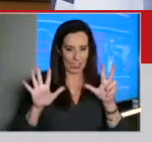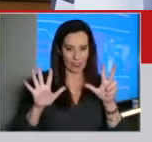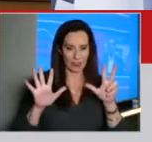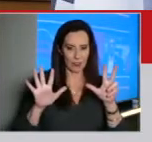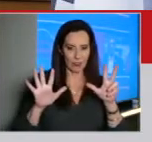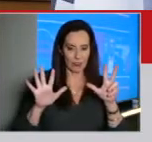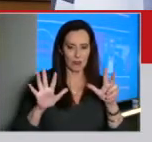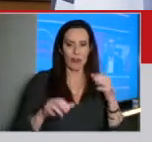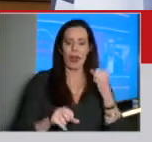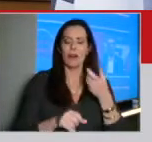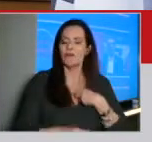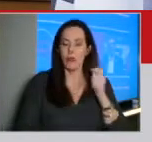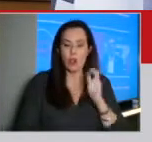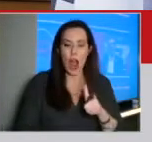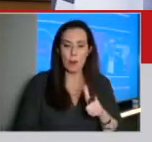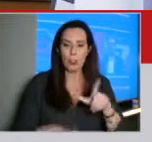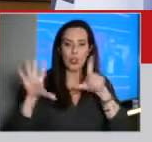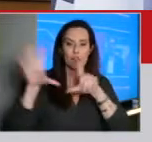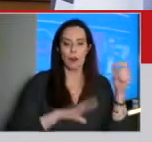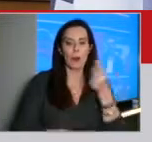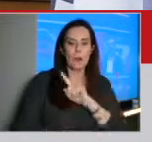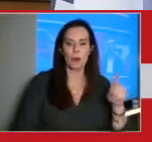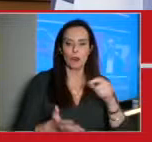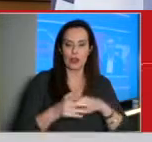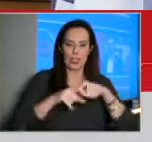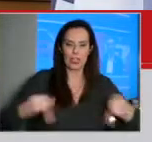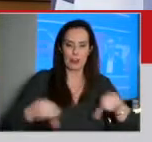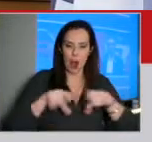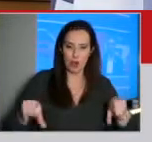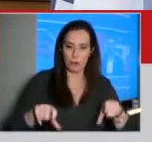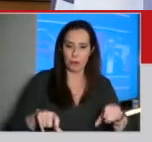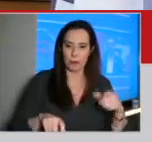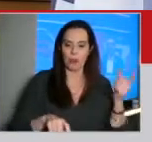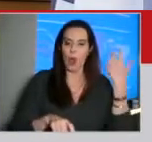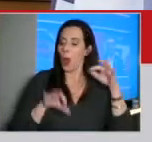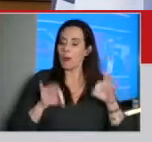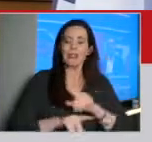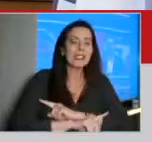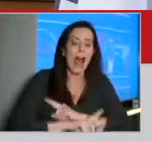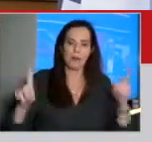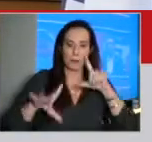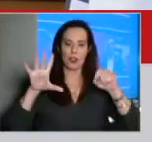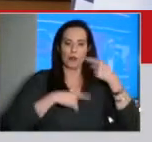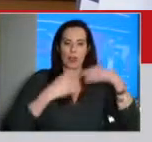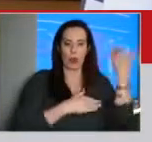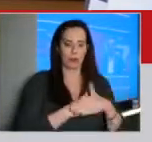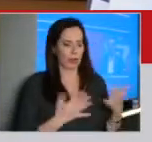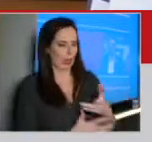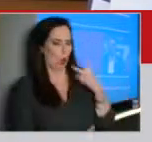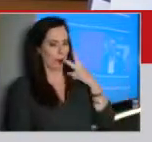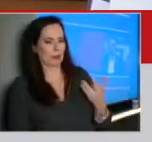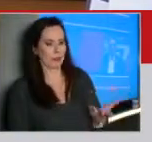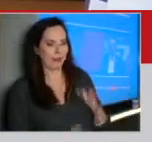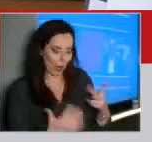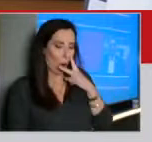2018 הוצאנו סכום עתק של 700 מיליון שקלים לטובת תשתיות ספורט. לא הייתה מציאות כזאת מעולם ב-70 שנה במדינת ישראל. איך זה בא לידי ביטוי? מדי